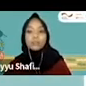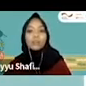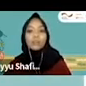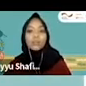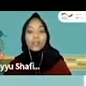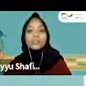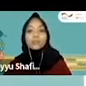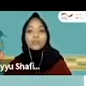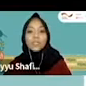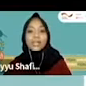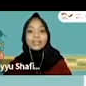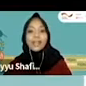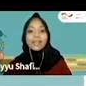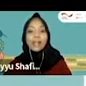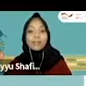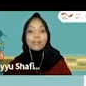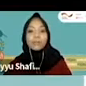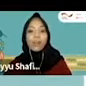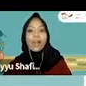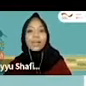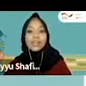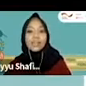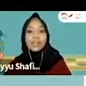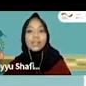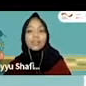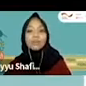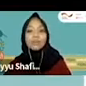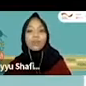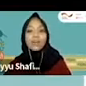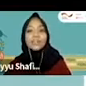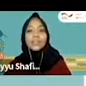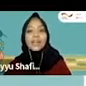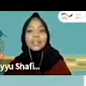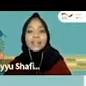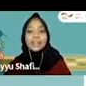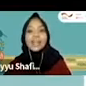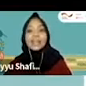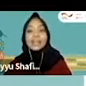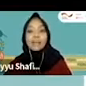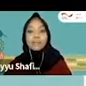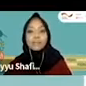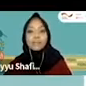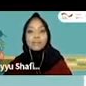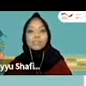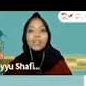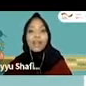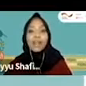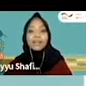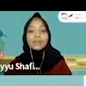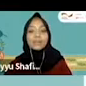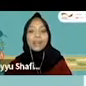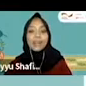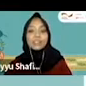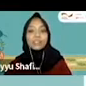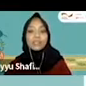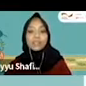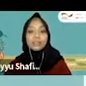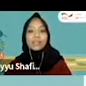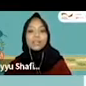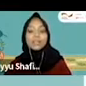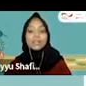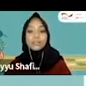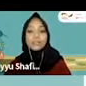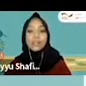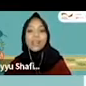bertujuan untuk meluncurkan studi yang telah diampu oleh Israel dan didukung oleh jizz99 akan